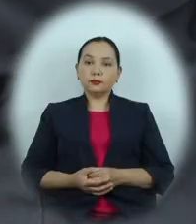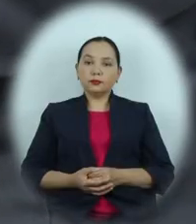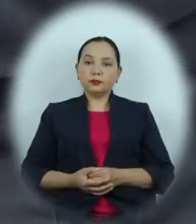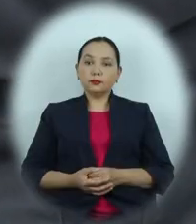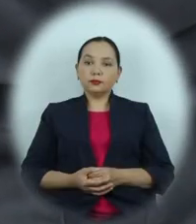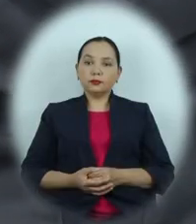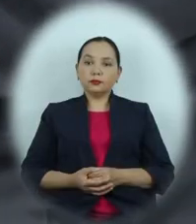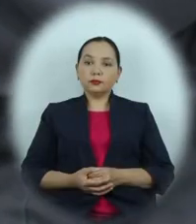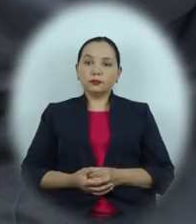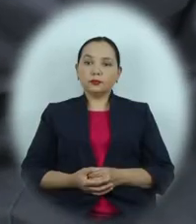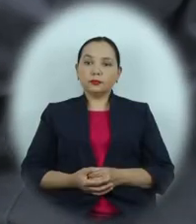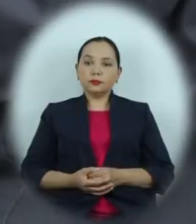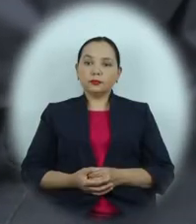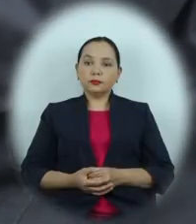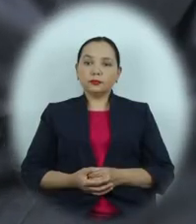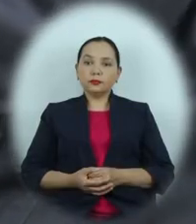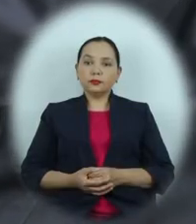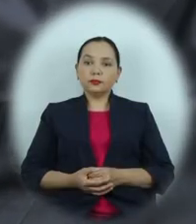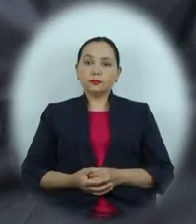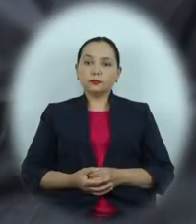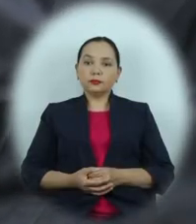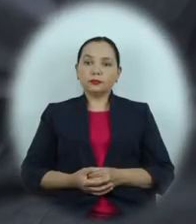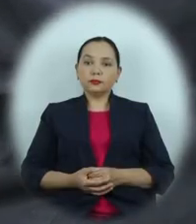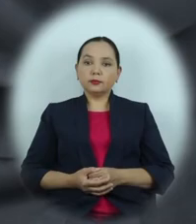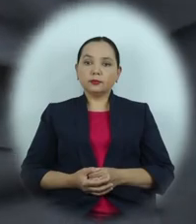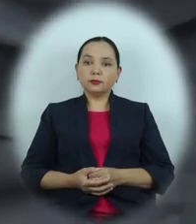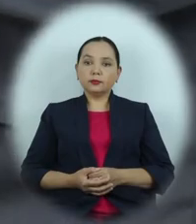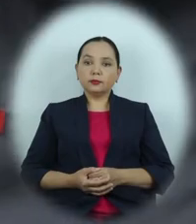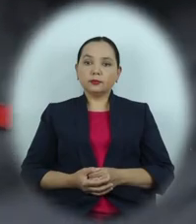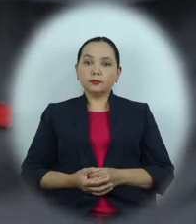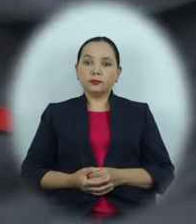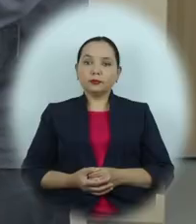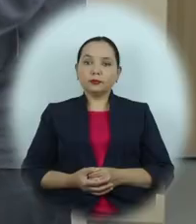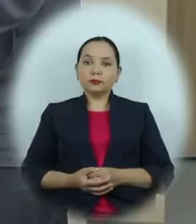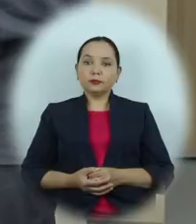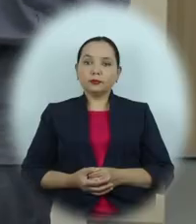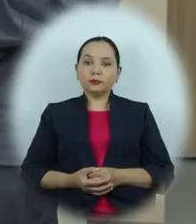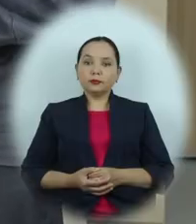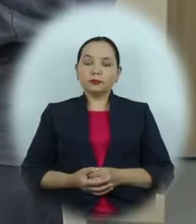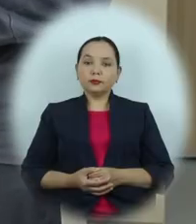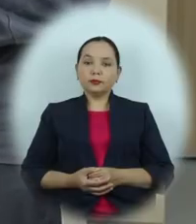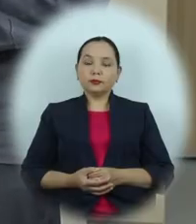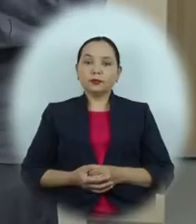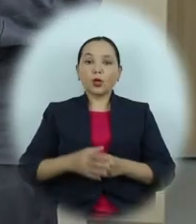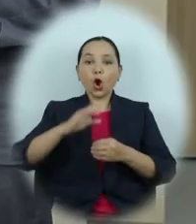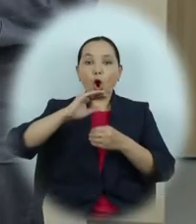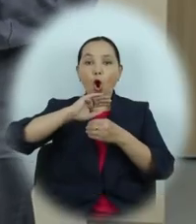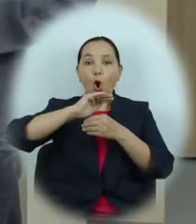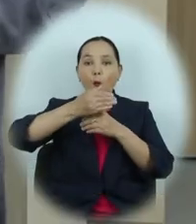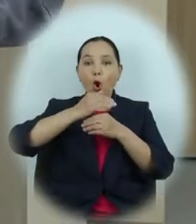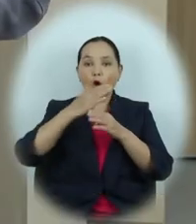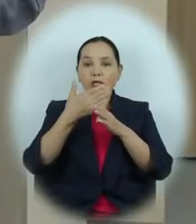Thank you. Qopqoq qismini